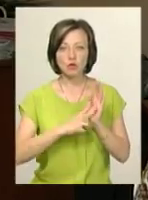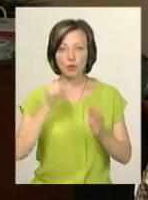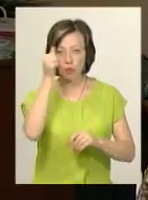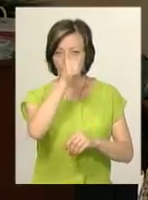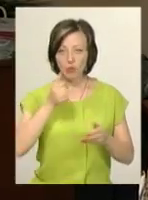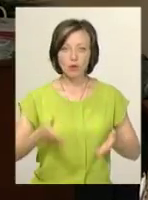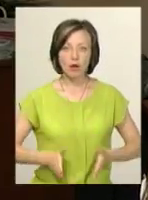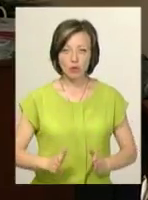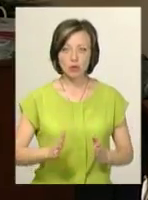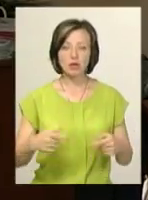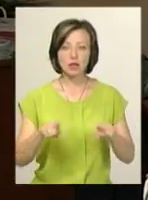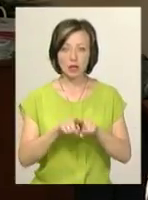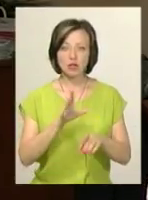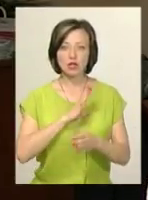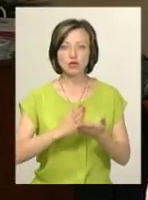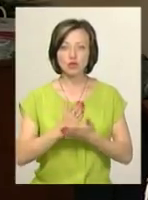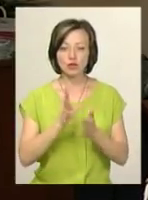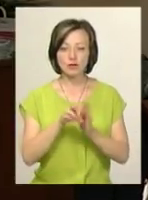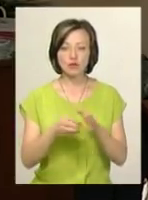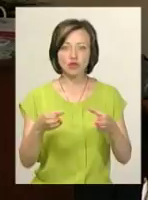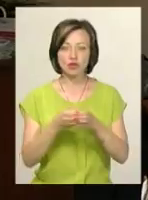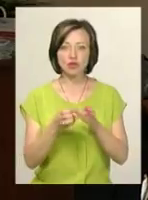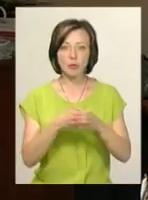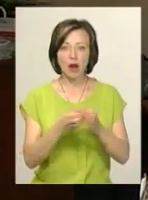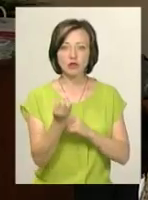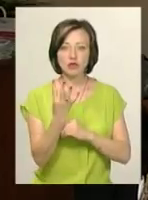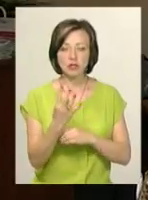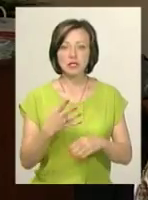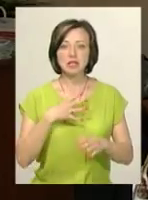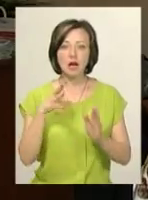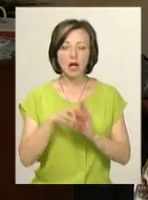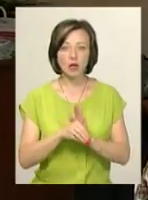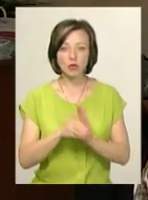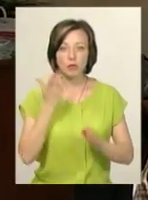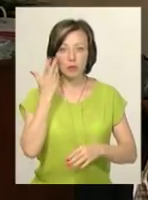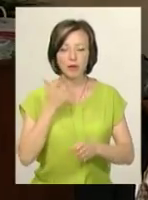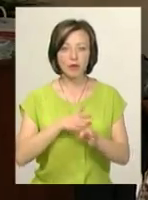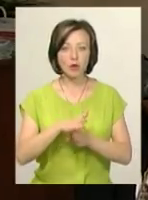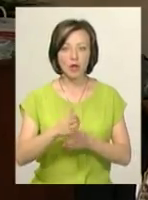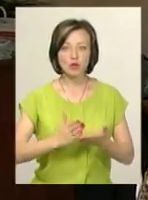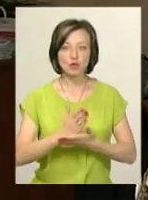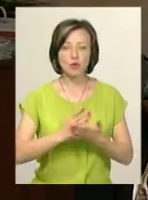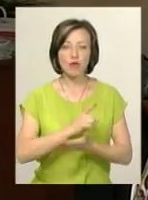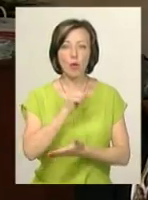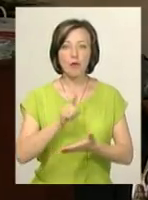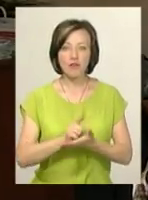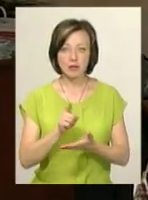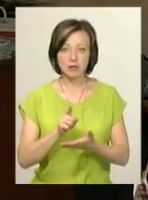12.04.97 року народження, теж служив у 14-й бригаді, загинув при виконанні службових